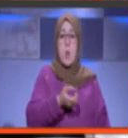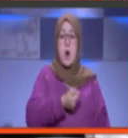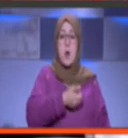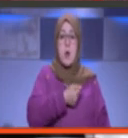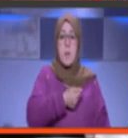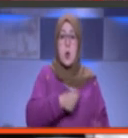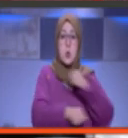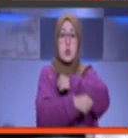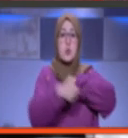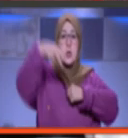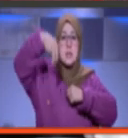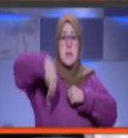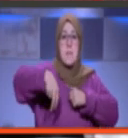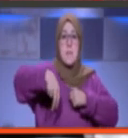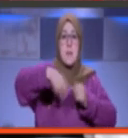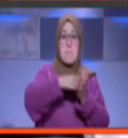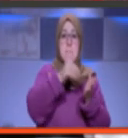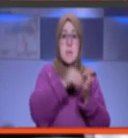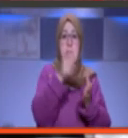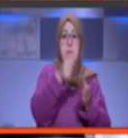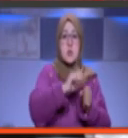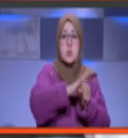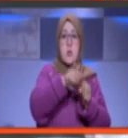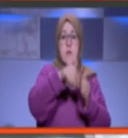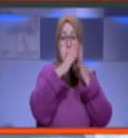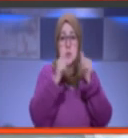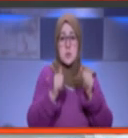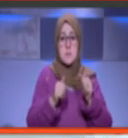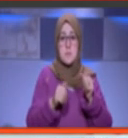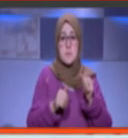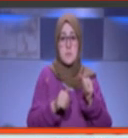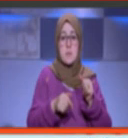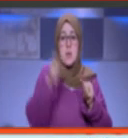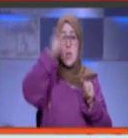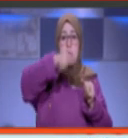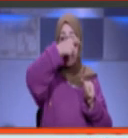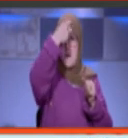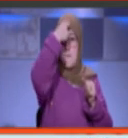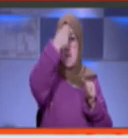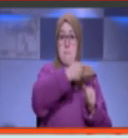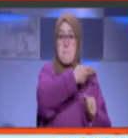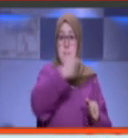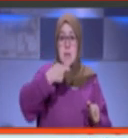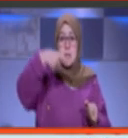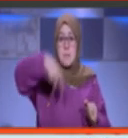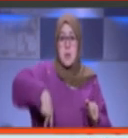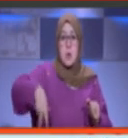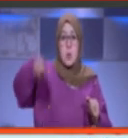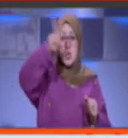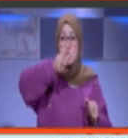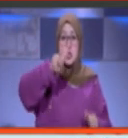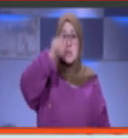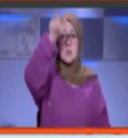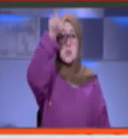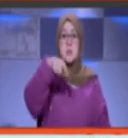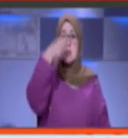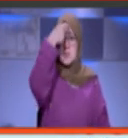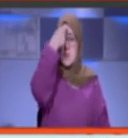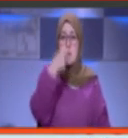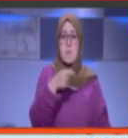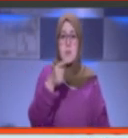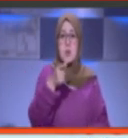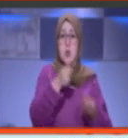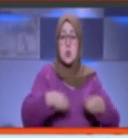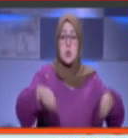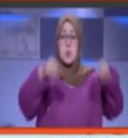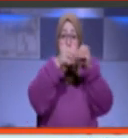مصر. بلغ عدد إصابات اليوم 128 إصابة، وبذلك يصبح العدد الإجمالي